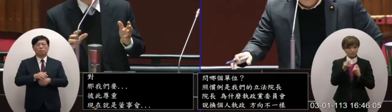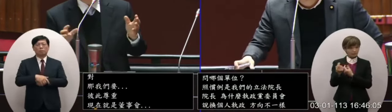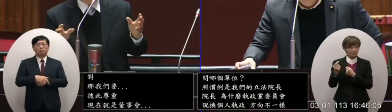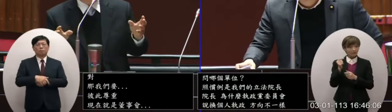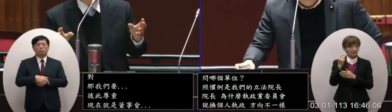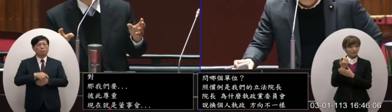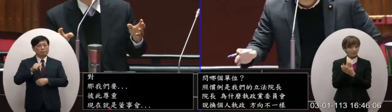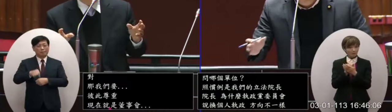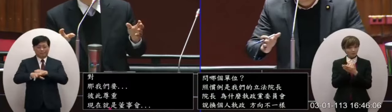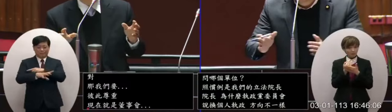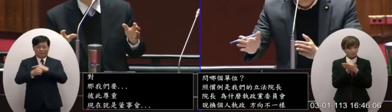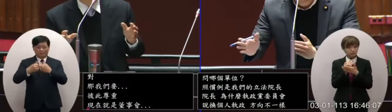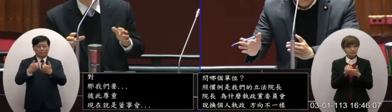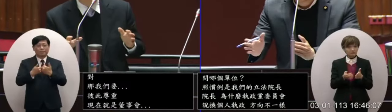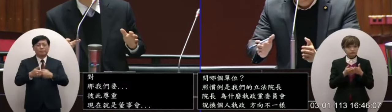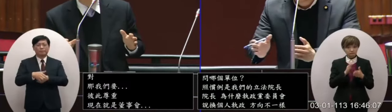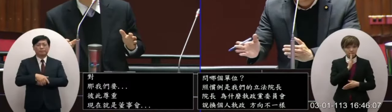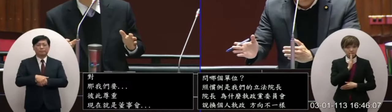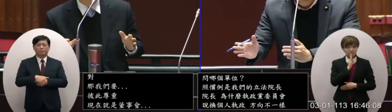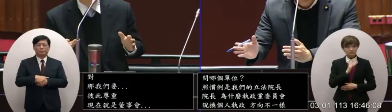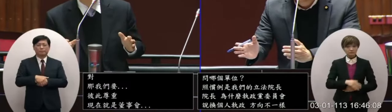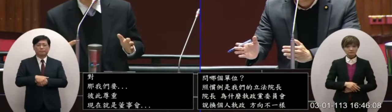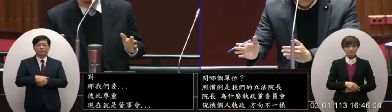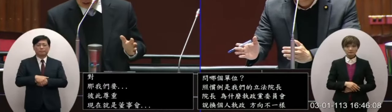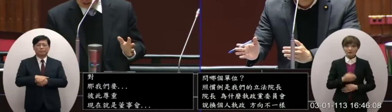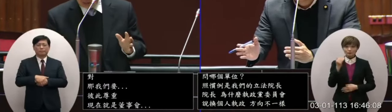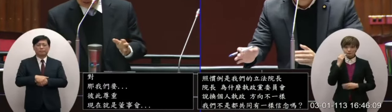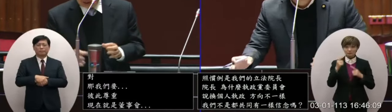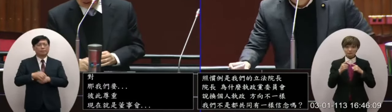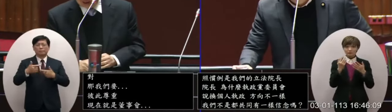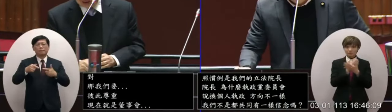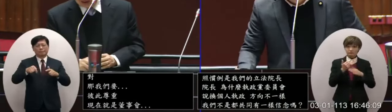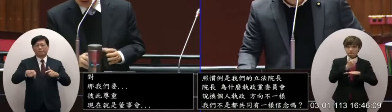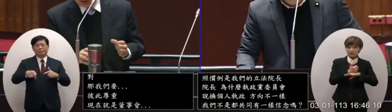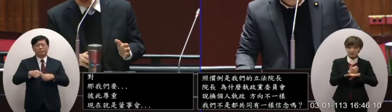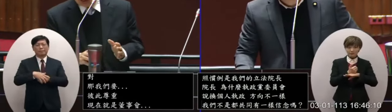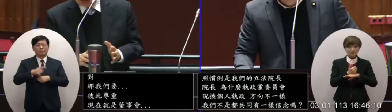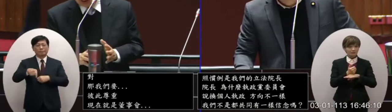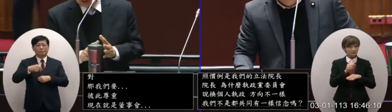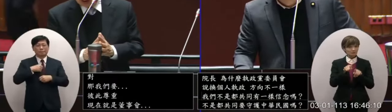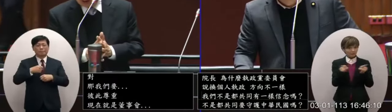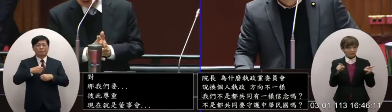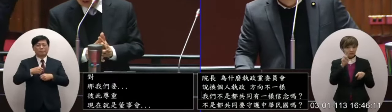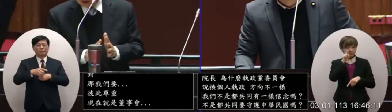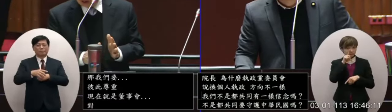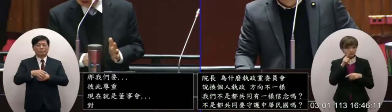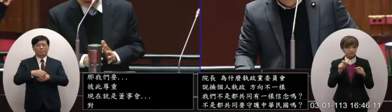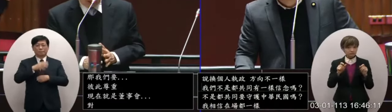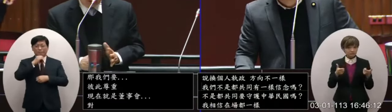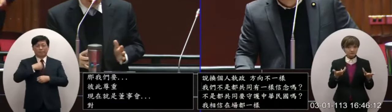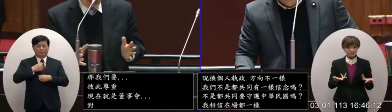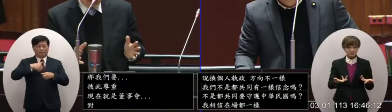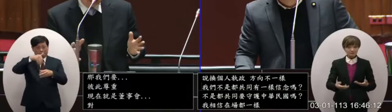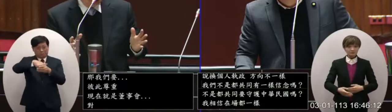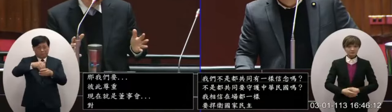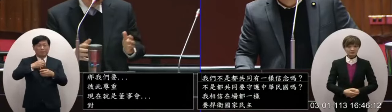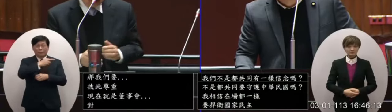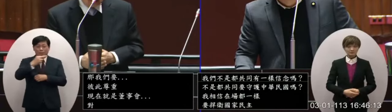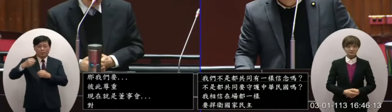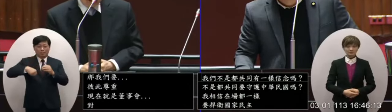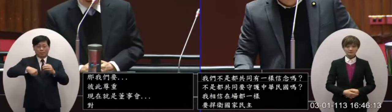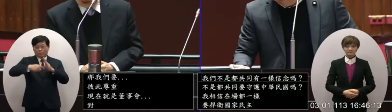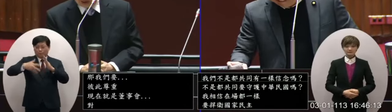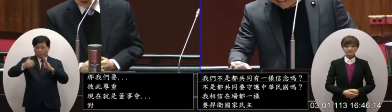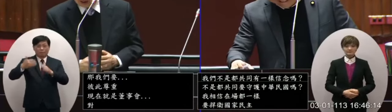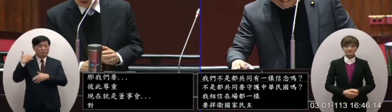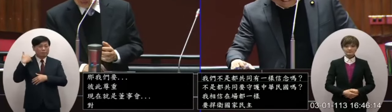吧。 我想这个基金会， 那我人跟我前面差不多。 不，基本是安尼啦。这个会吼，那个由前董事长，那个由院